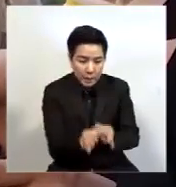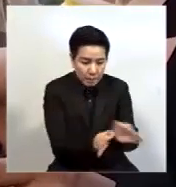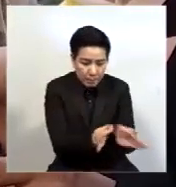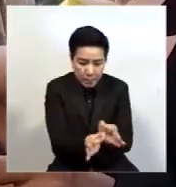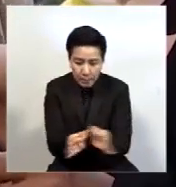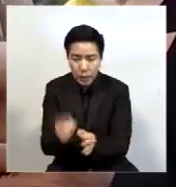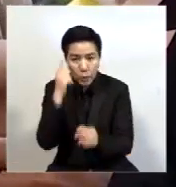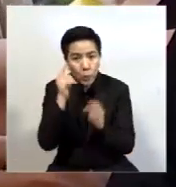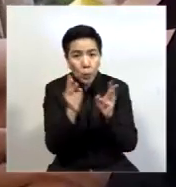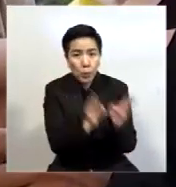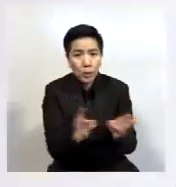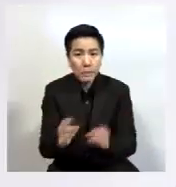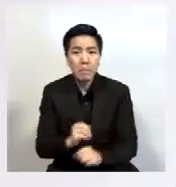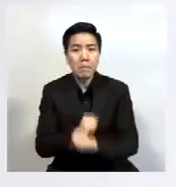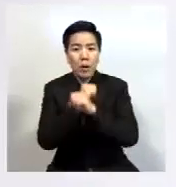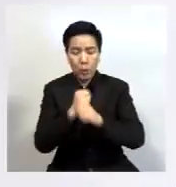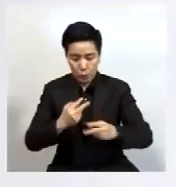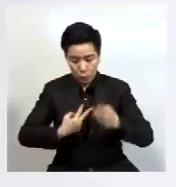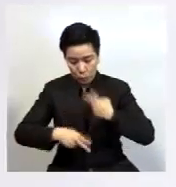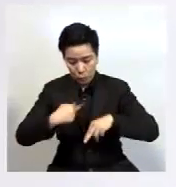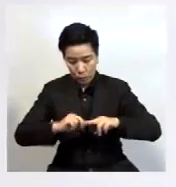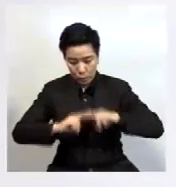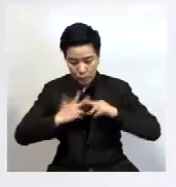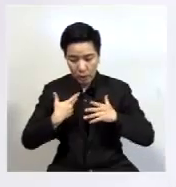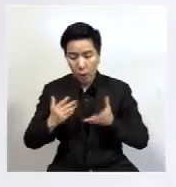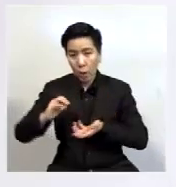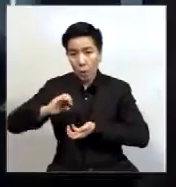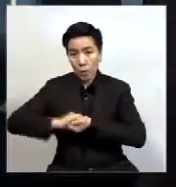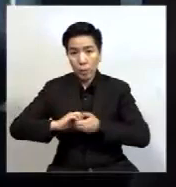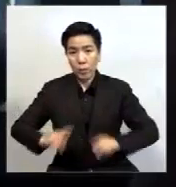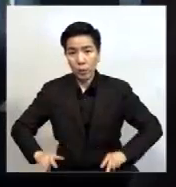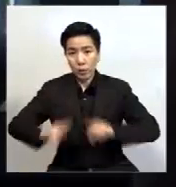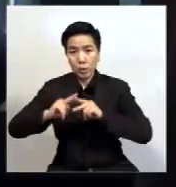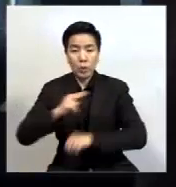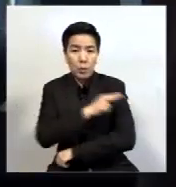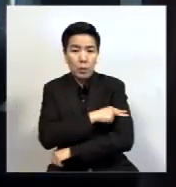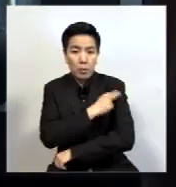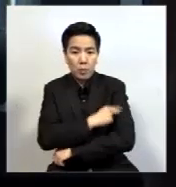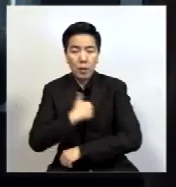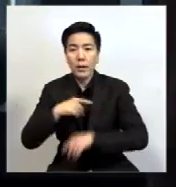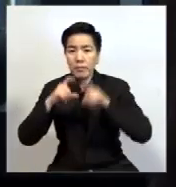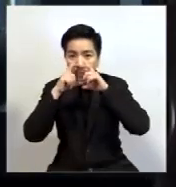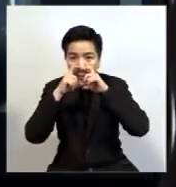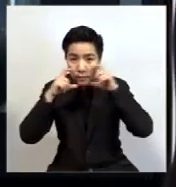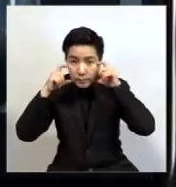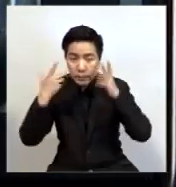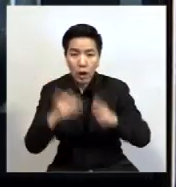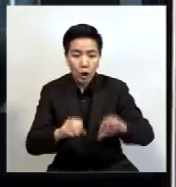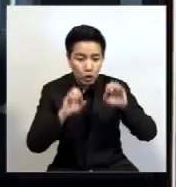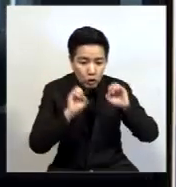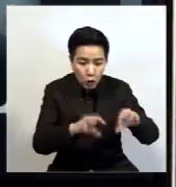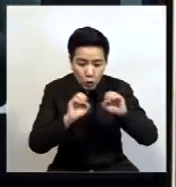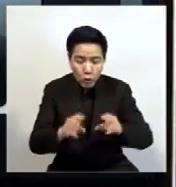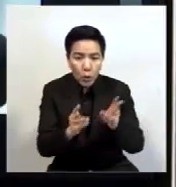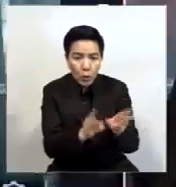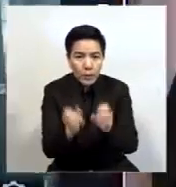ประชาชนในการป้องกันและดูแลตัวเองพร้อมประสานกระทรวงสาธารณสุขในท้องถิ่นนำหน้ากากอนามัยนะคะแล้วก็ไปสอนวิธีการ